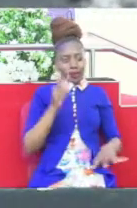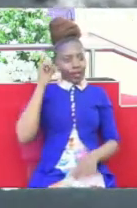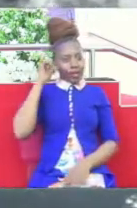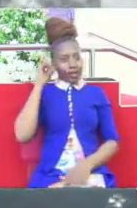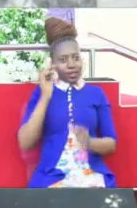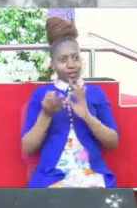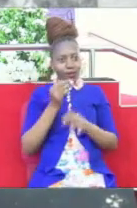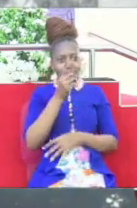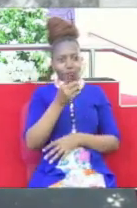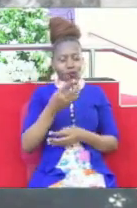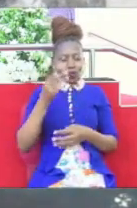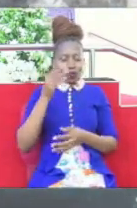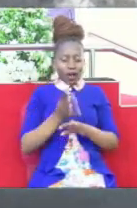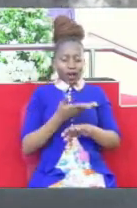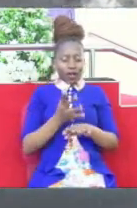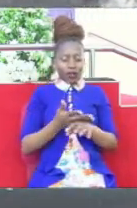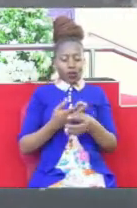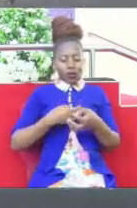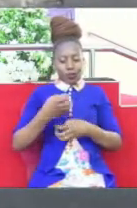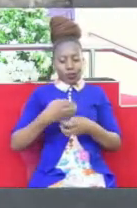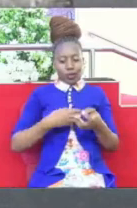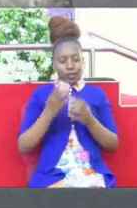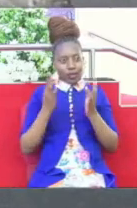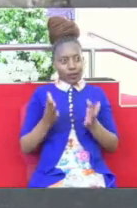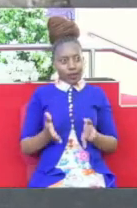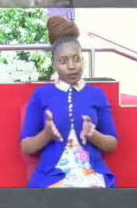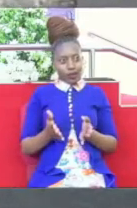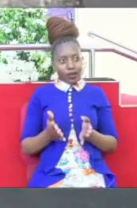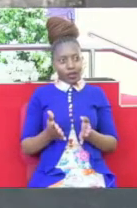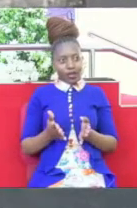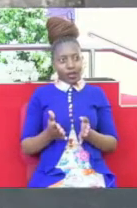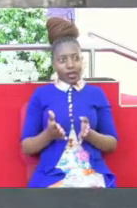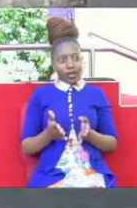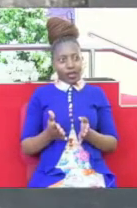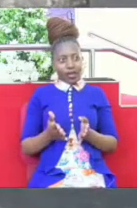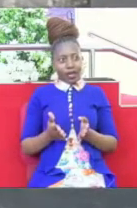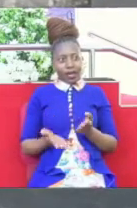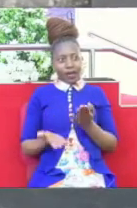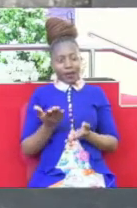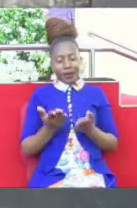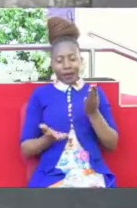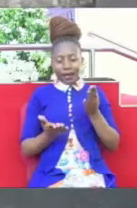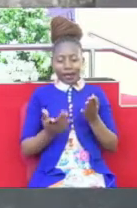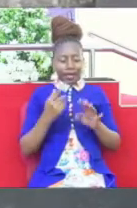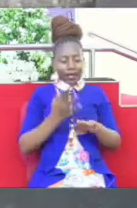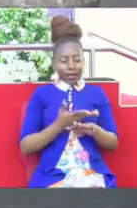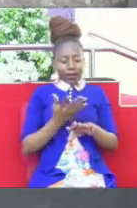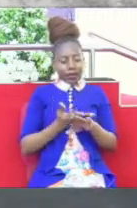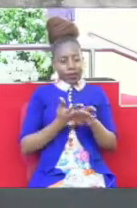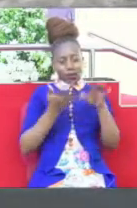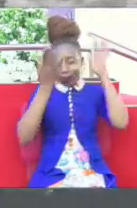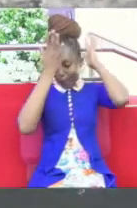mwanabiashara, and your Kikuyu bishop and pastor, na askofu Mkikuyu na mchungaji Mkikuyu, the bishop